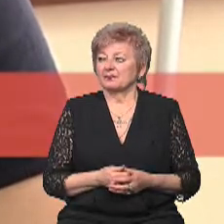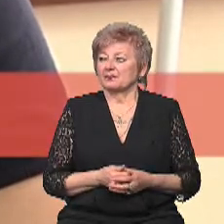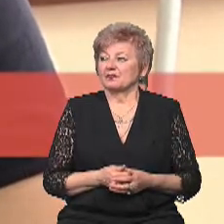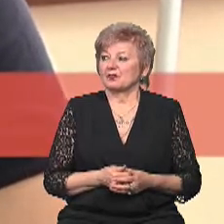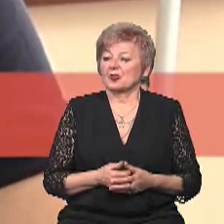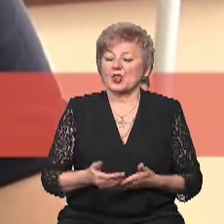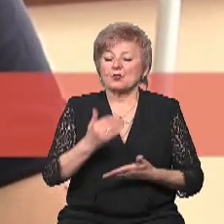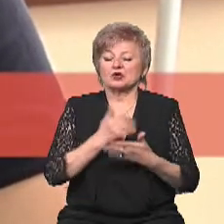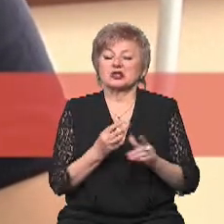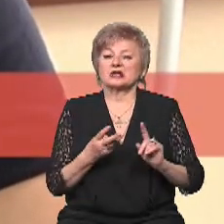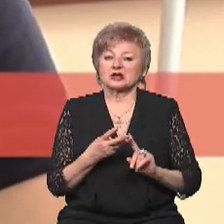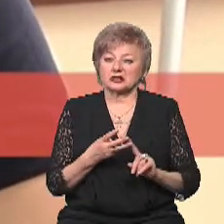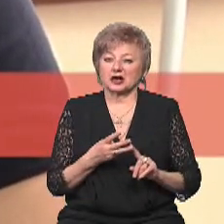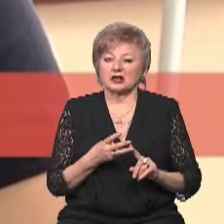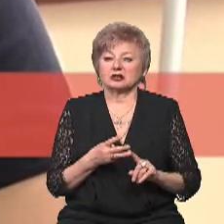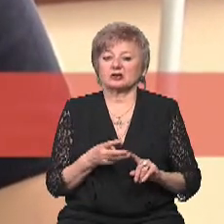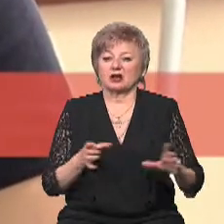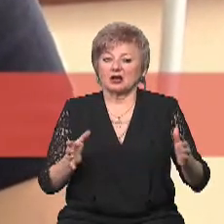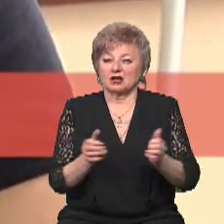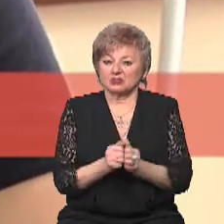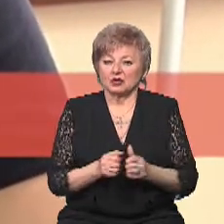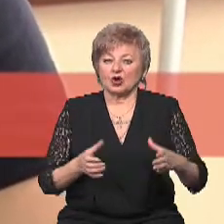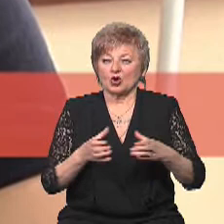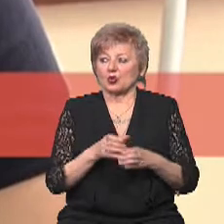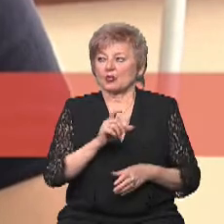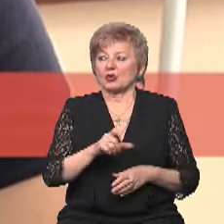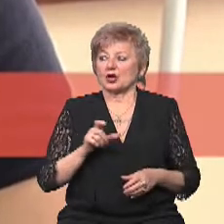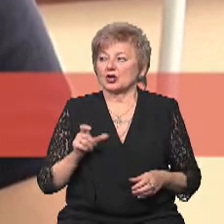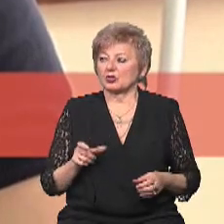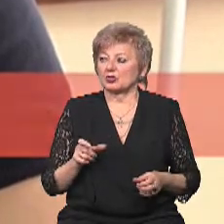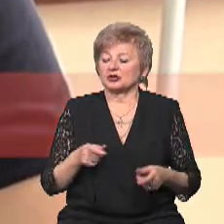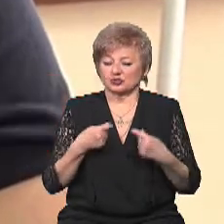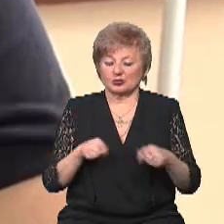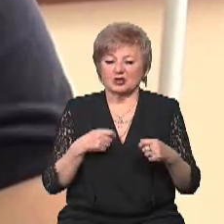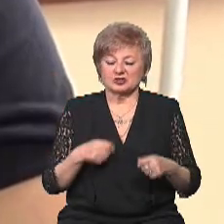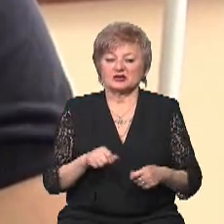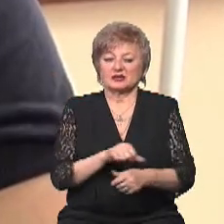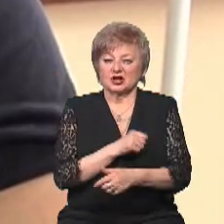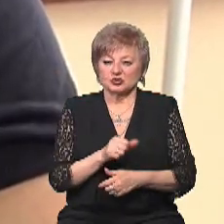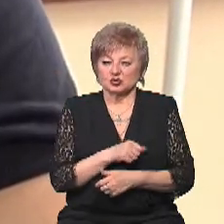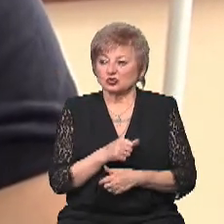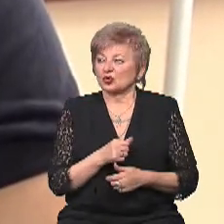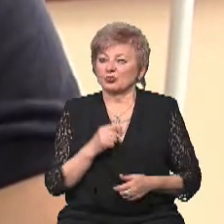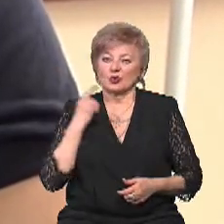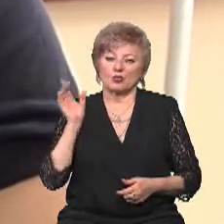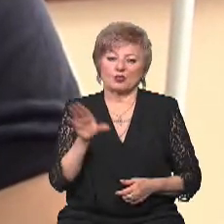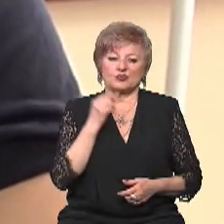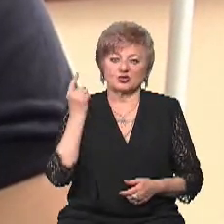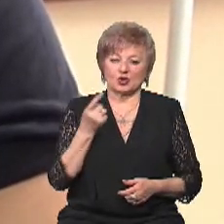Вот. Последняя наша реализация была, это задержанная группа людей, которые распространением занимались марихуаной на территории всей области,